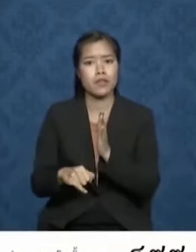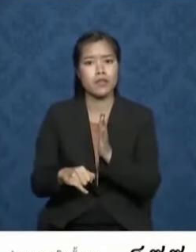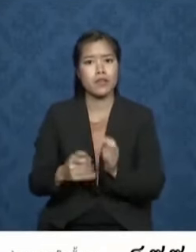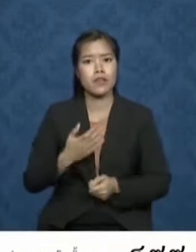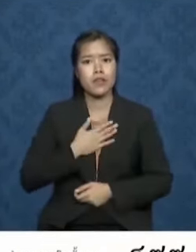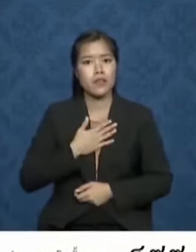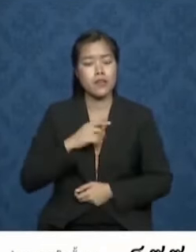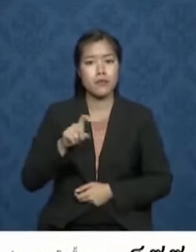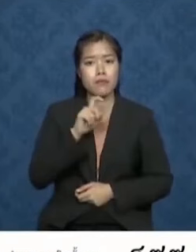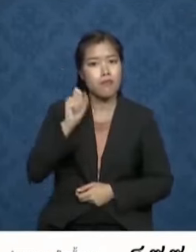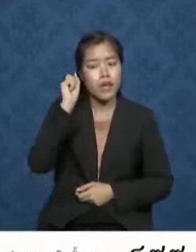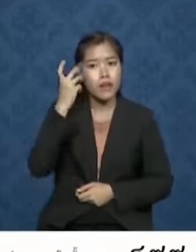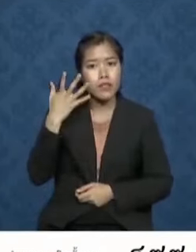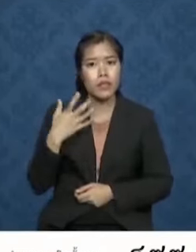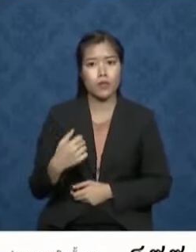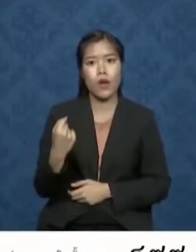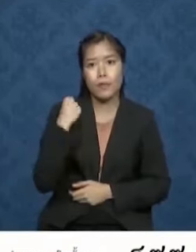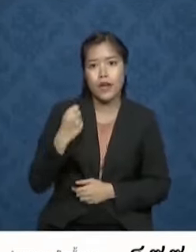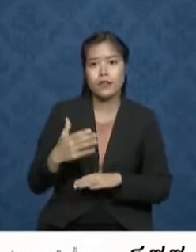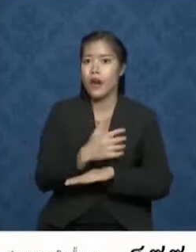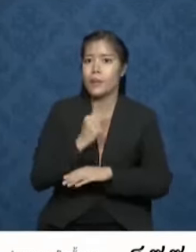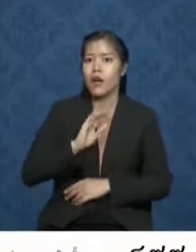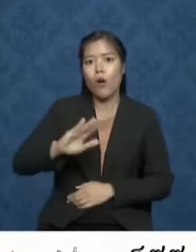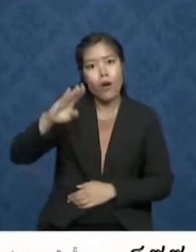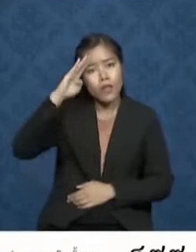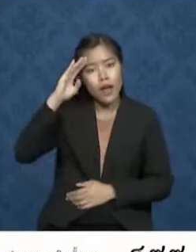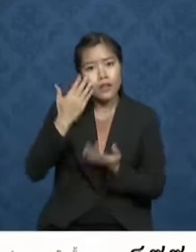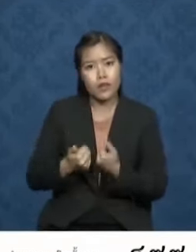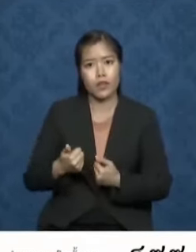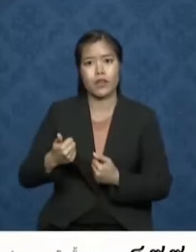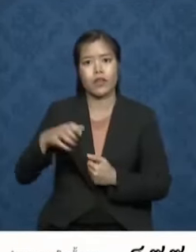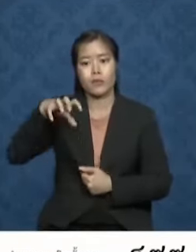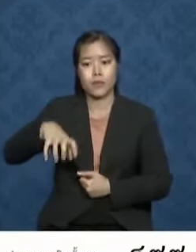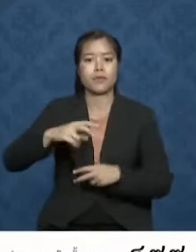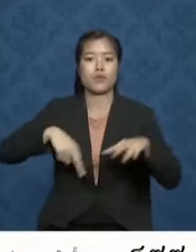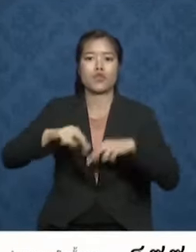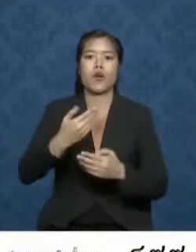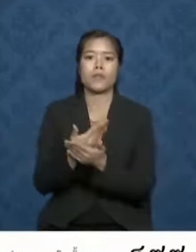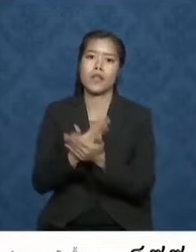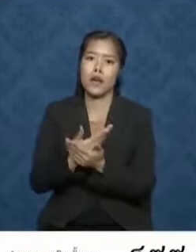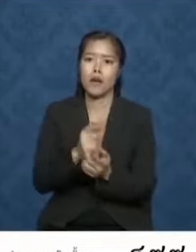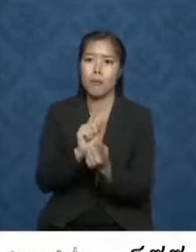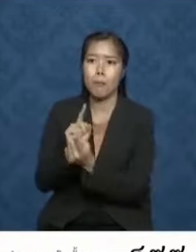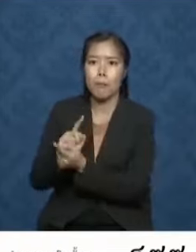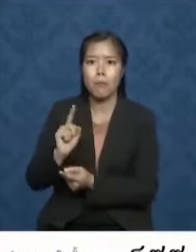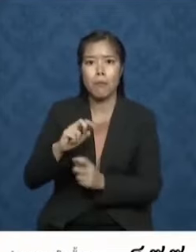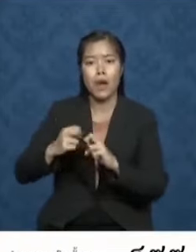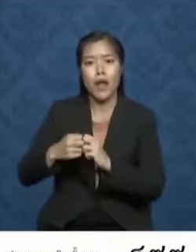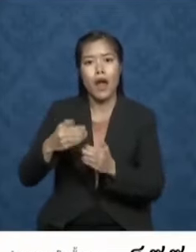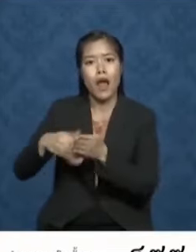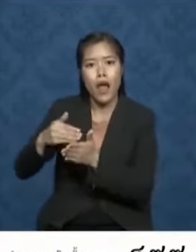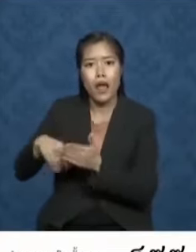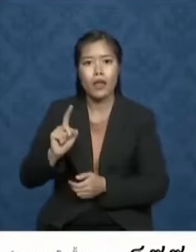อำนาจทางการเมืองที่ทหารมีในขณะนี้เนี่ยสตงจะต้องเจอกับอะไรบ้างผมจึงยืนยันว่างบลับคือ